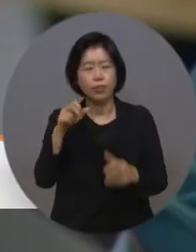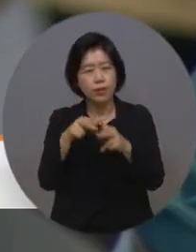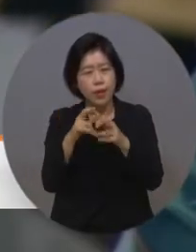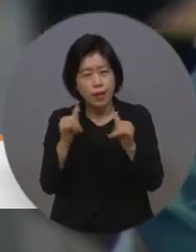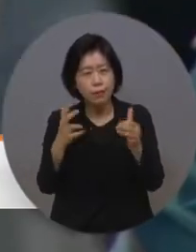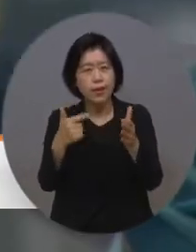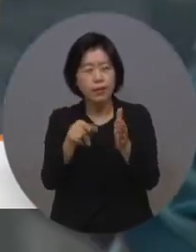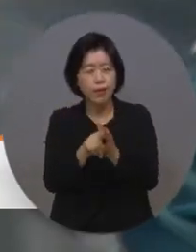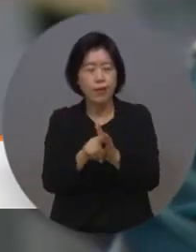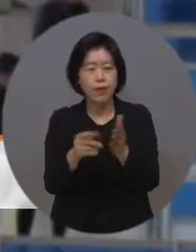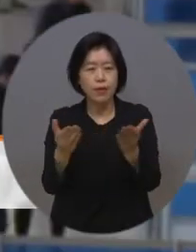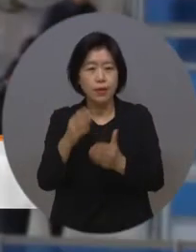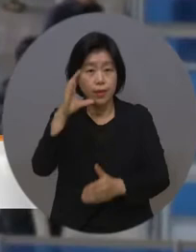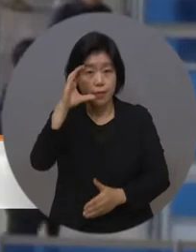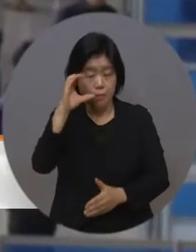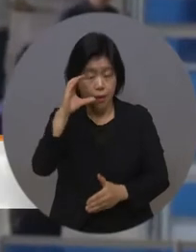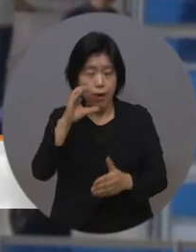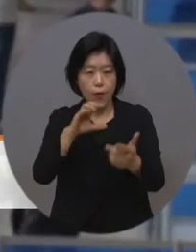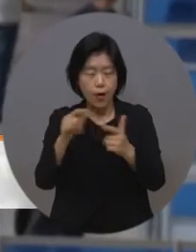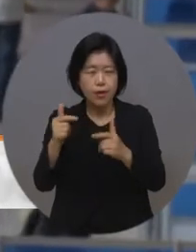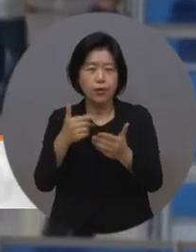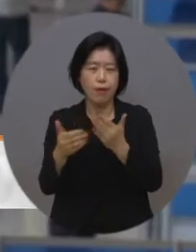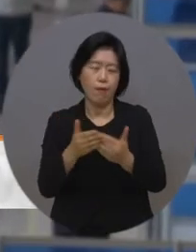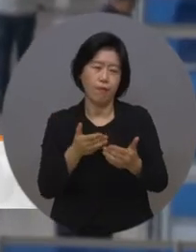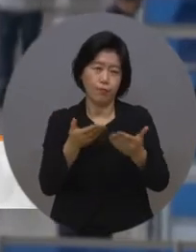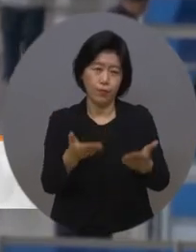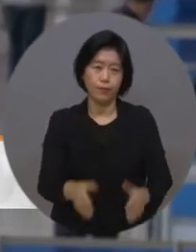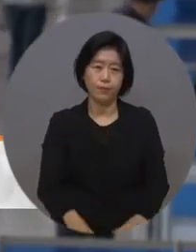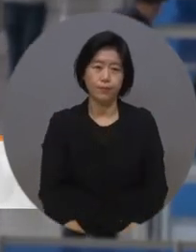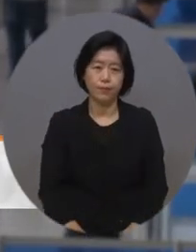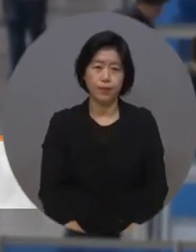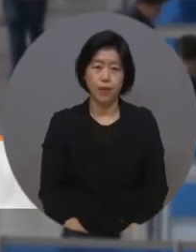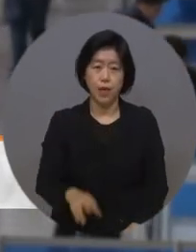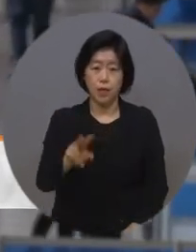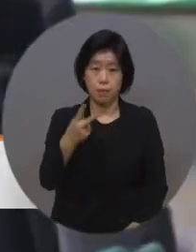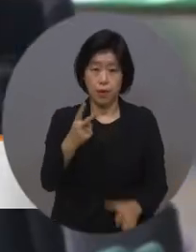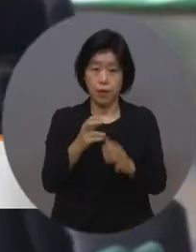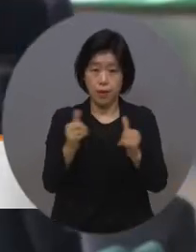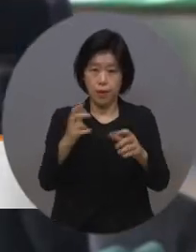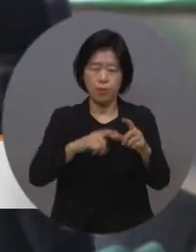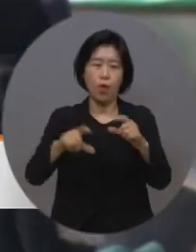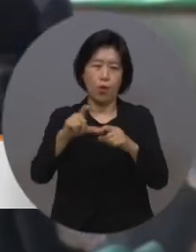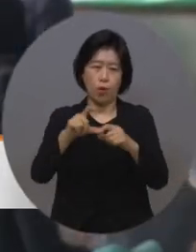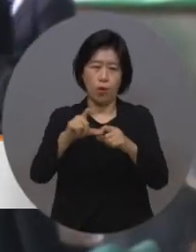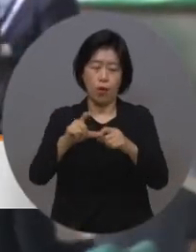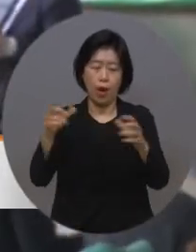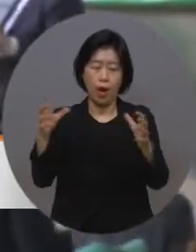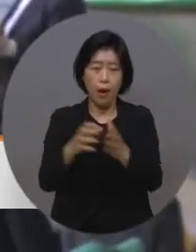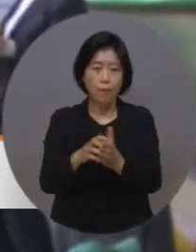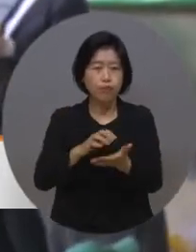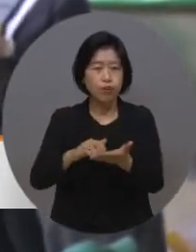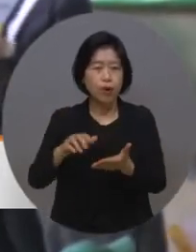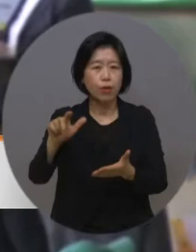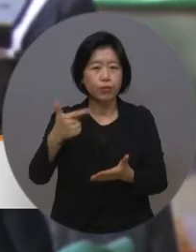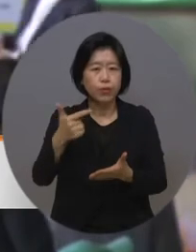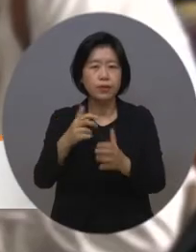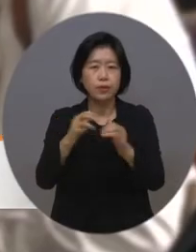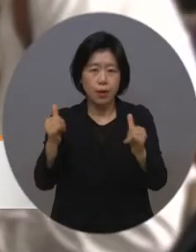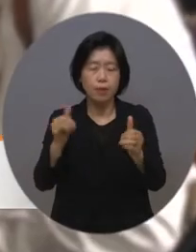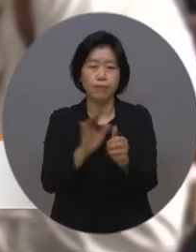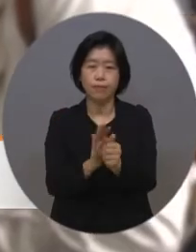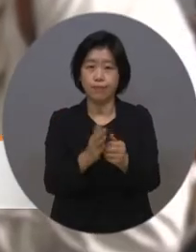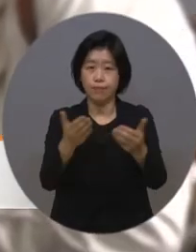제공합니다. 올해는 기존 인원 대비 200명 확대된 총 600명을 지원하고 직무능력